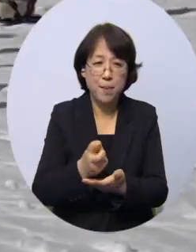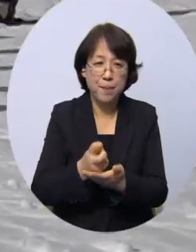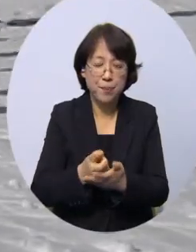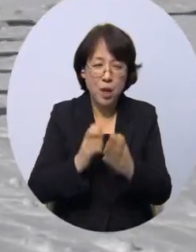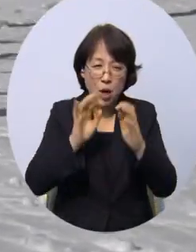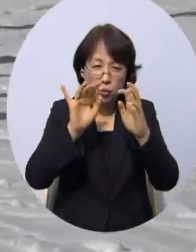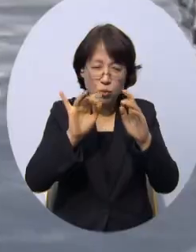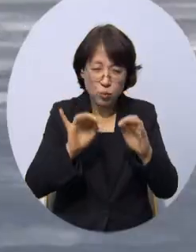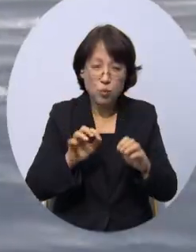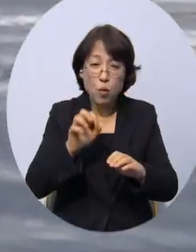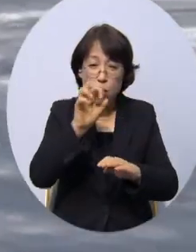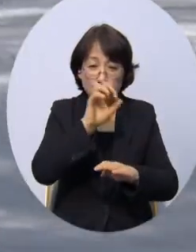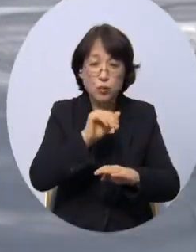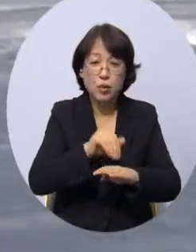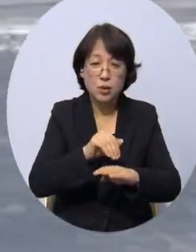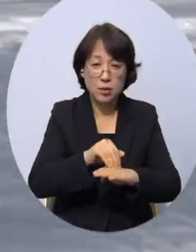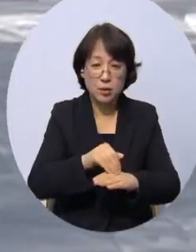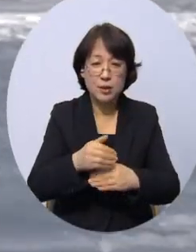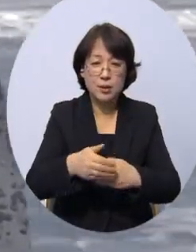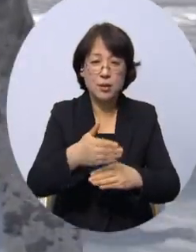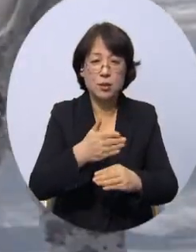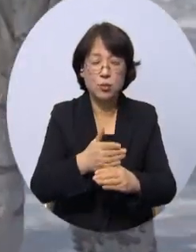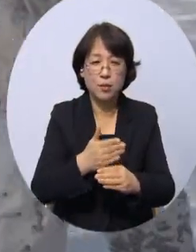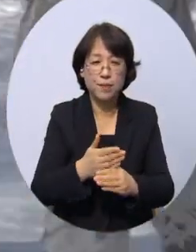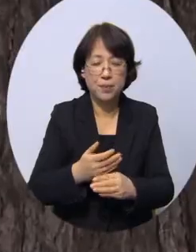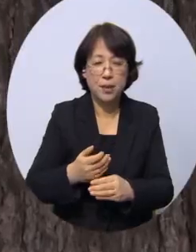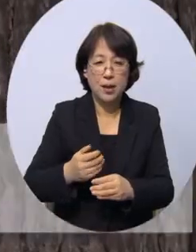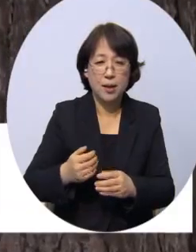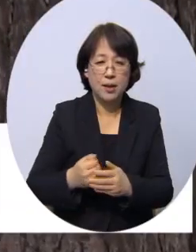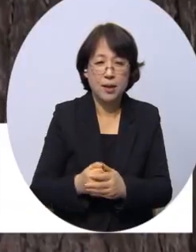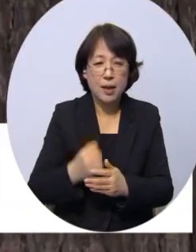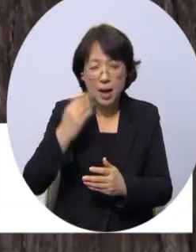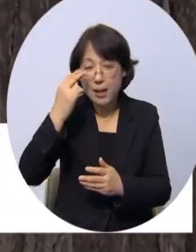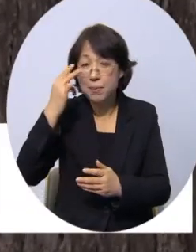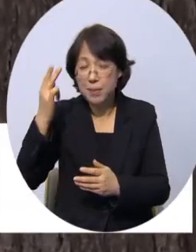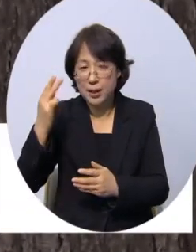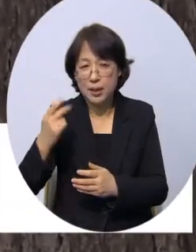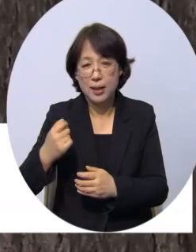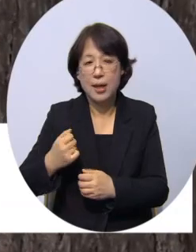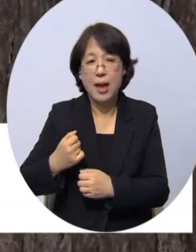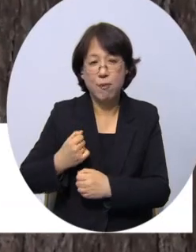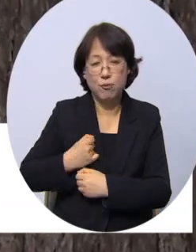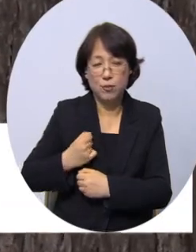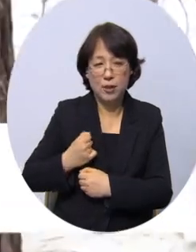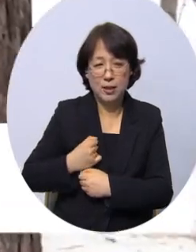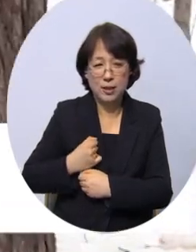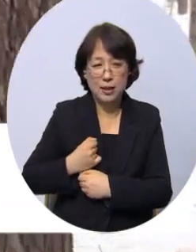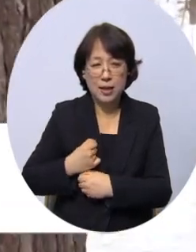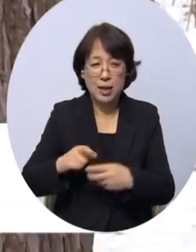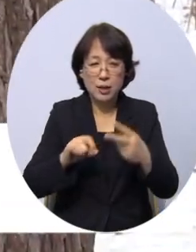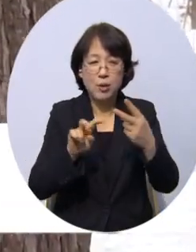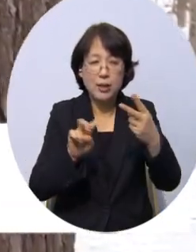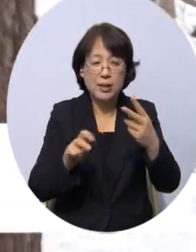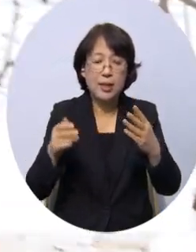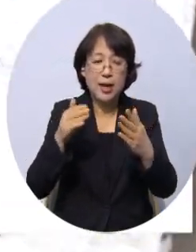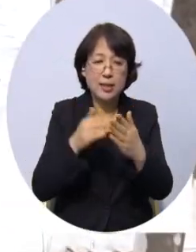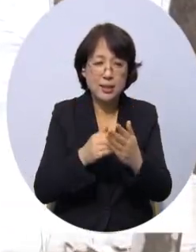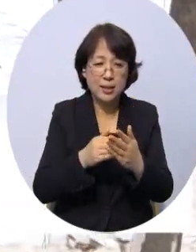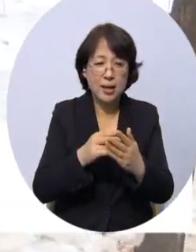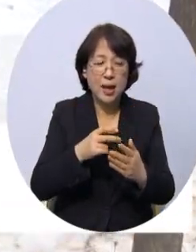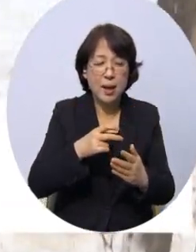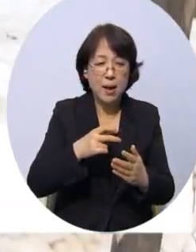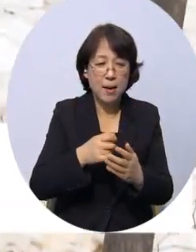기동 훈련도 진행됩니다. 한미 해병대가 오는 20일까지 강원도 평창에서 설안지 훈련을